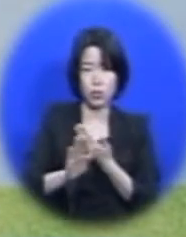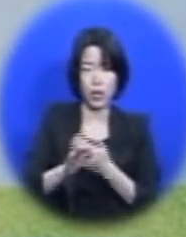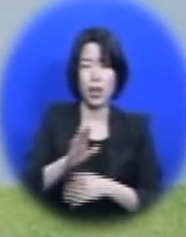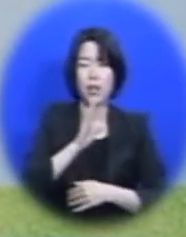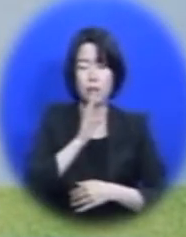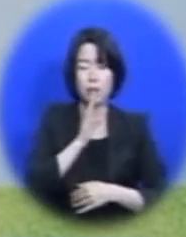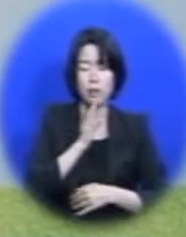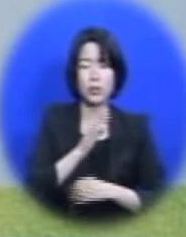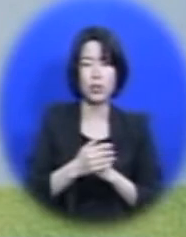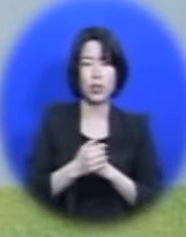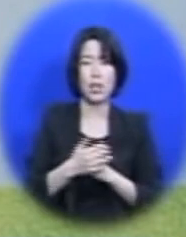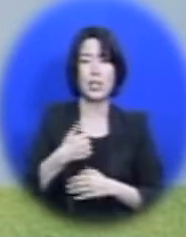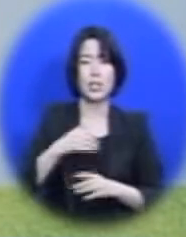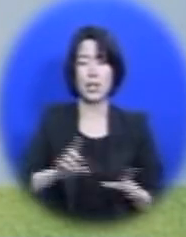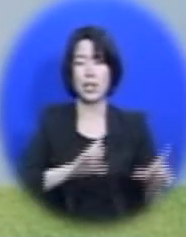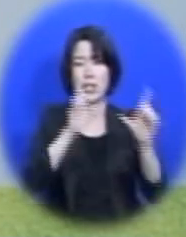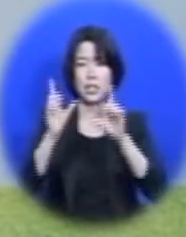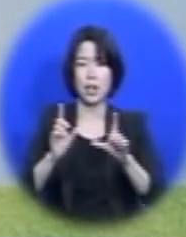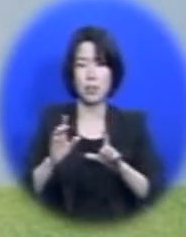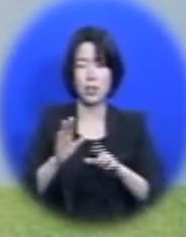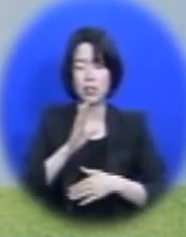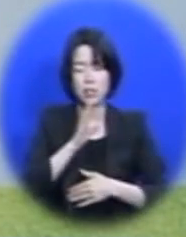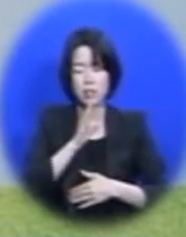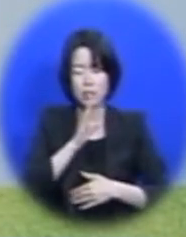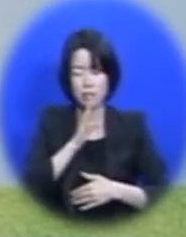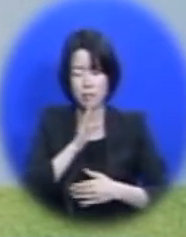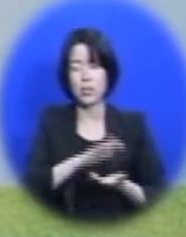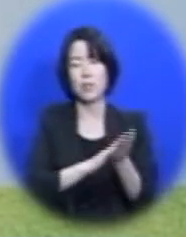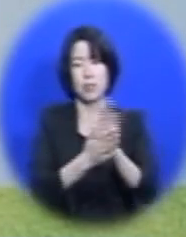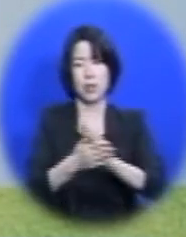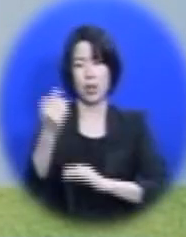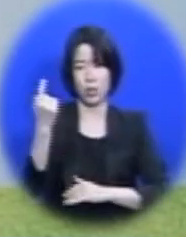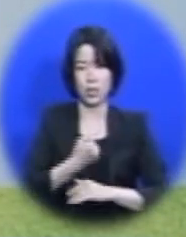비로소 제 삶에 진정한 변화가 왔어요.